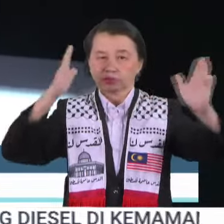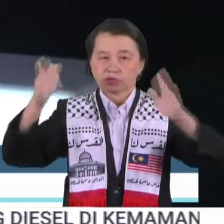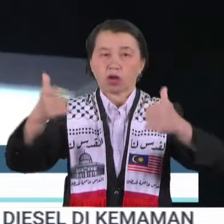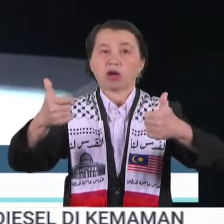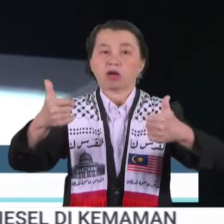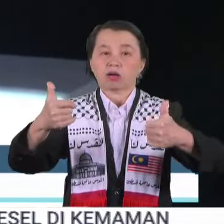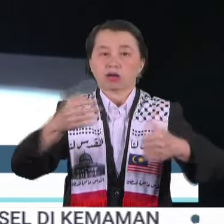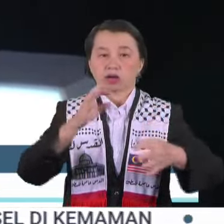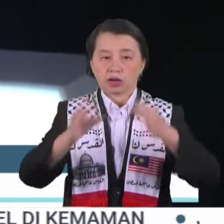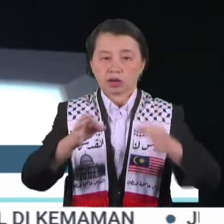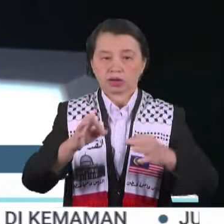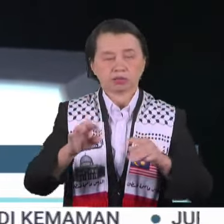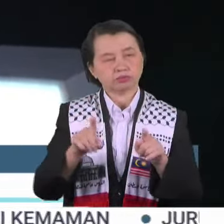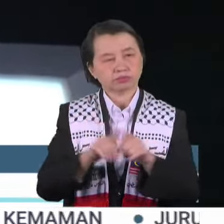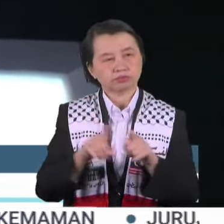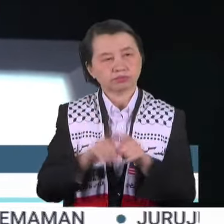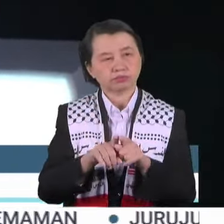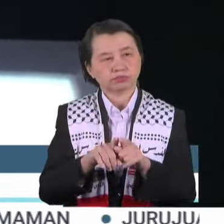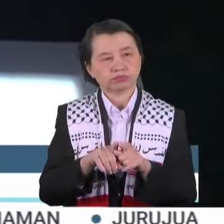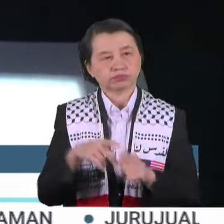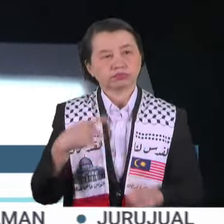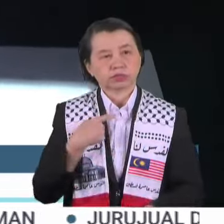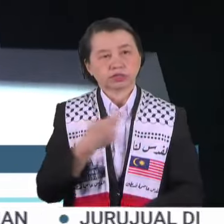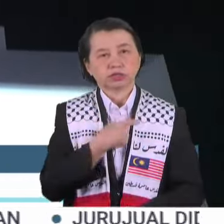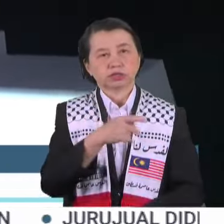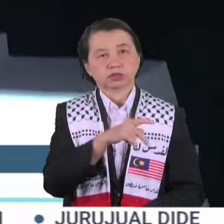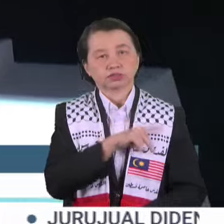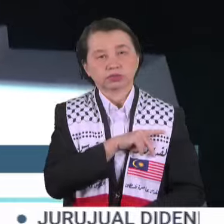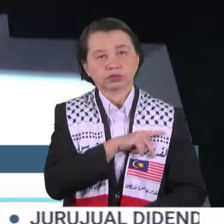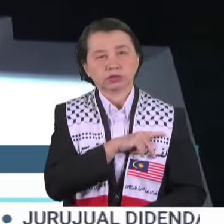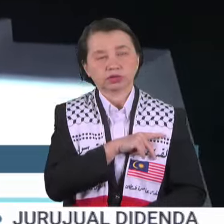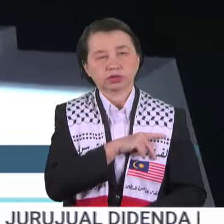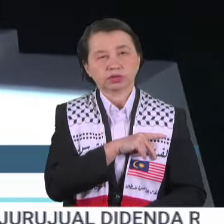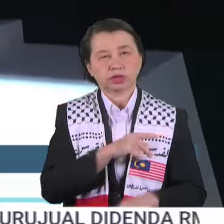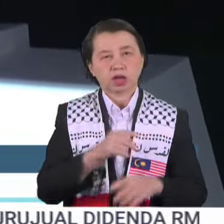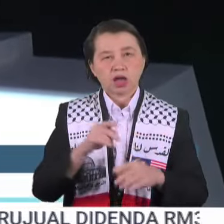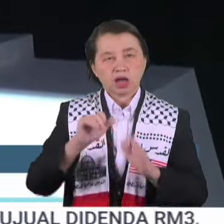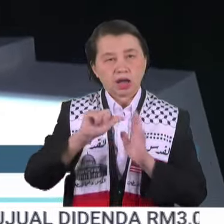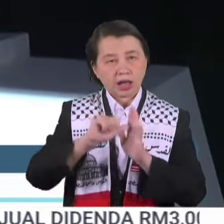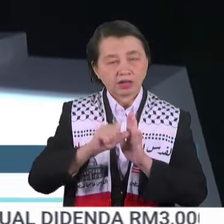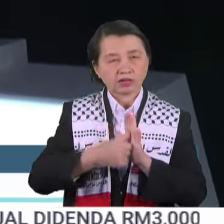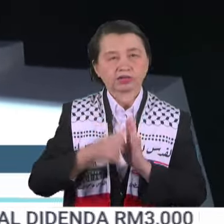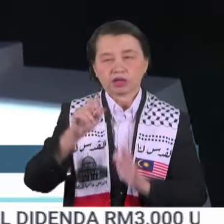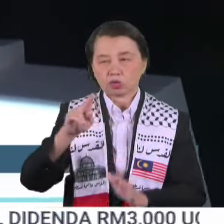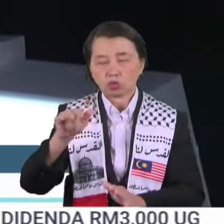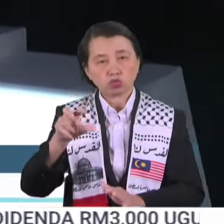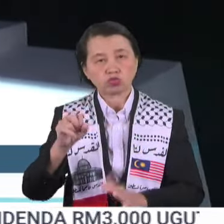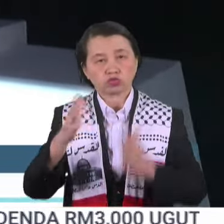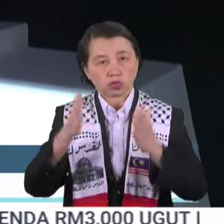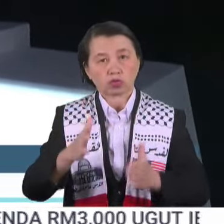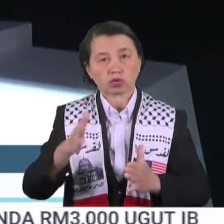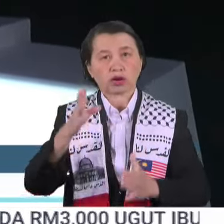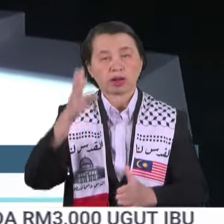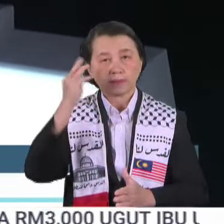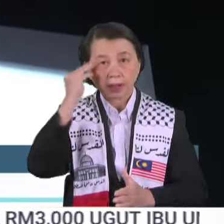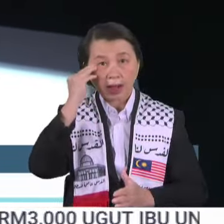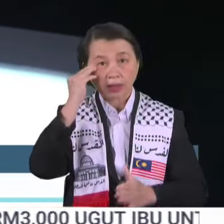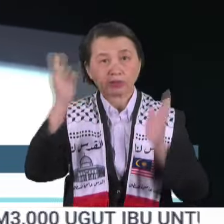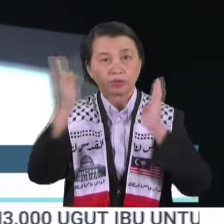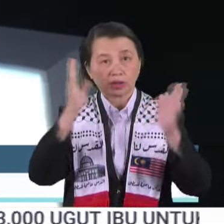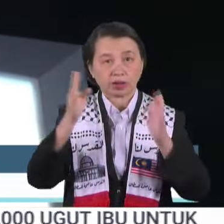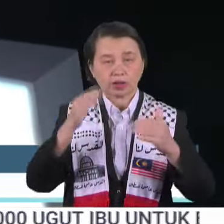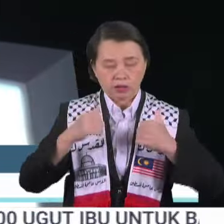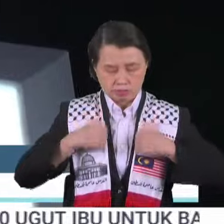adalah this is something like kita punya asal-usul orang Malaysia, orang Melayu, adalah